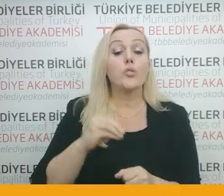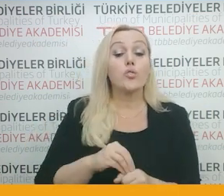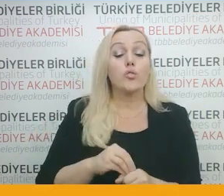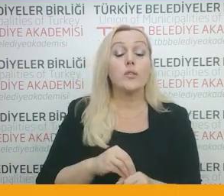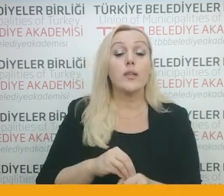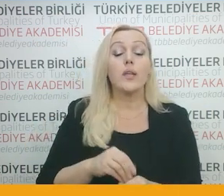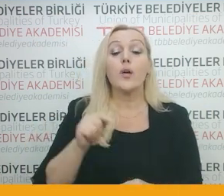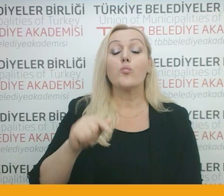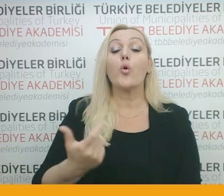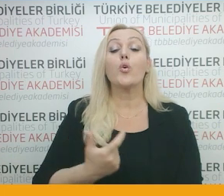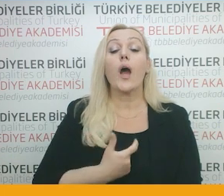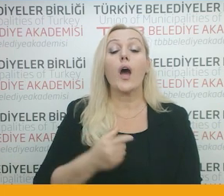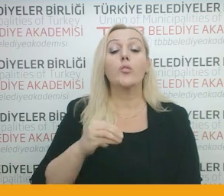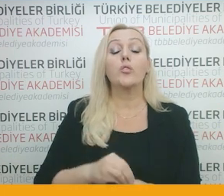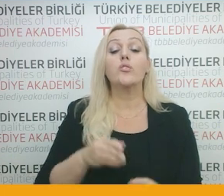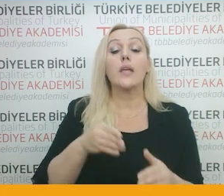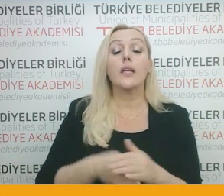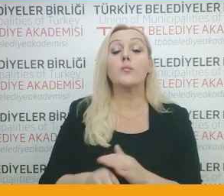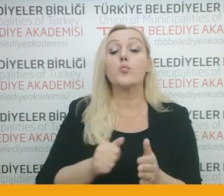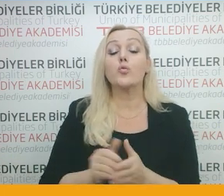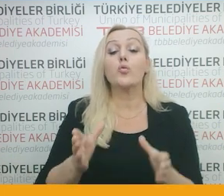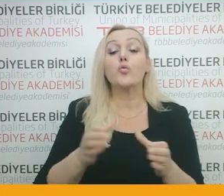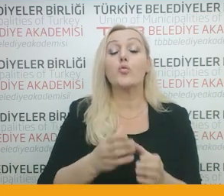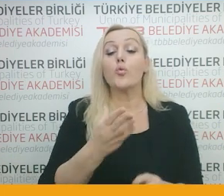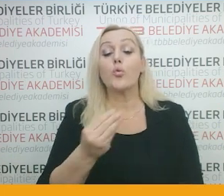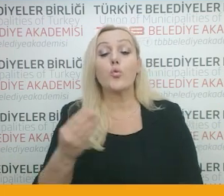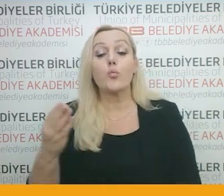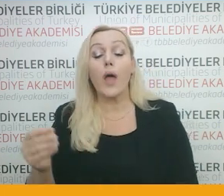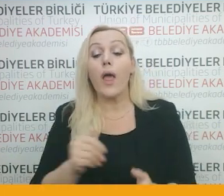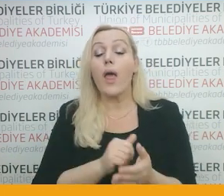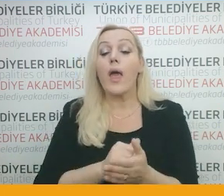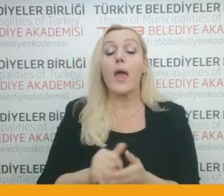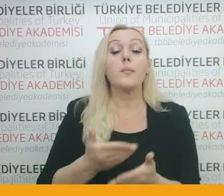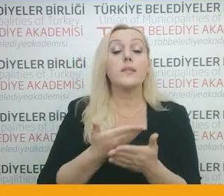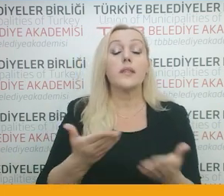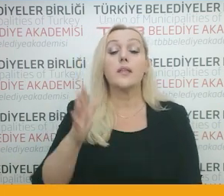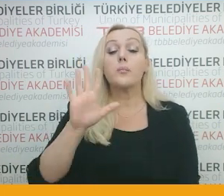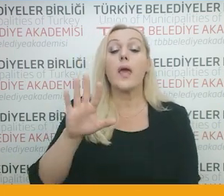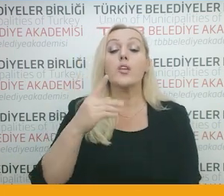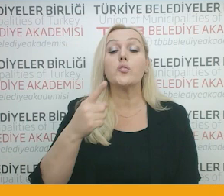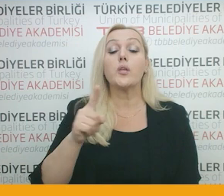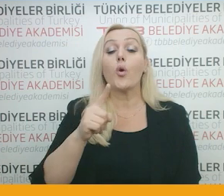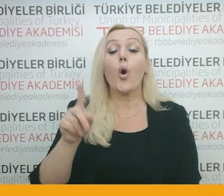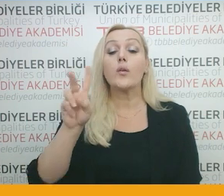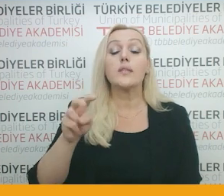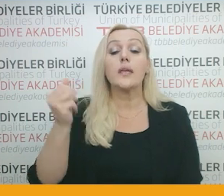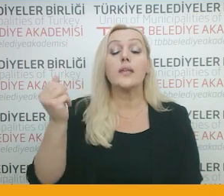Yani bu kanun kapsamına giren saydığımız tüm kurum, kuruluşlar hepsi nedir arkadaşlar? 5018 ile